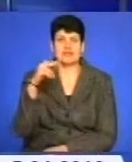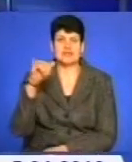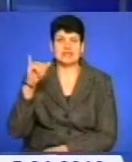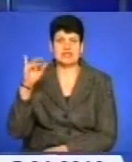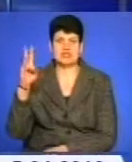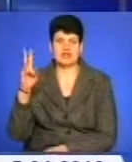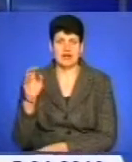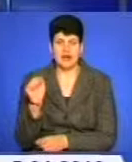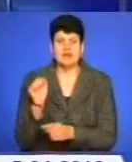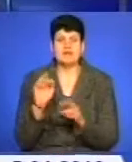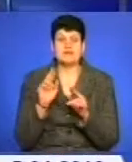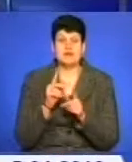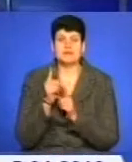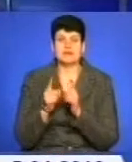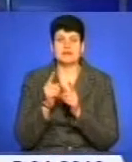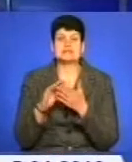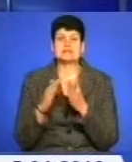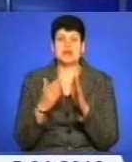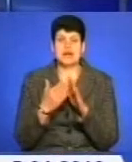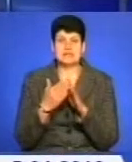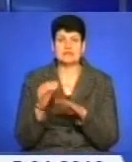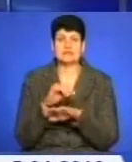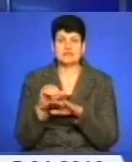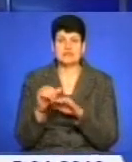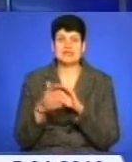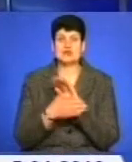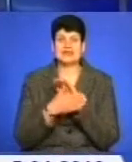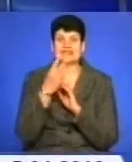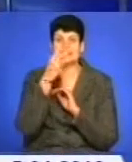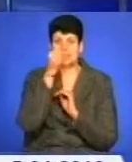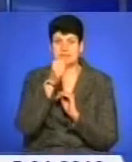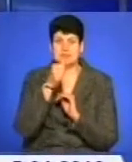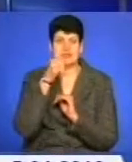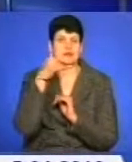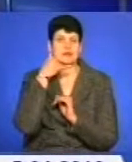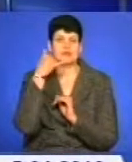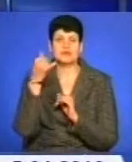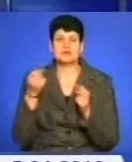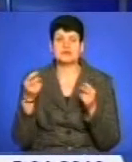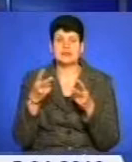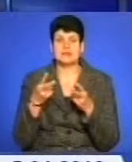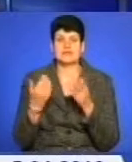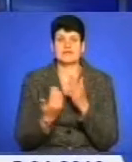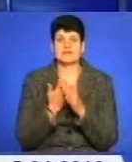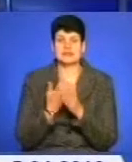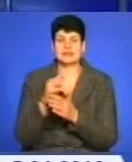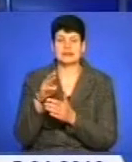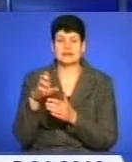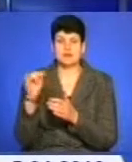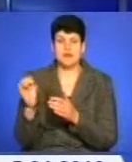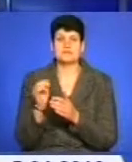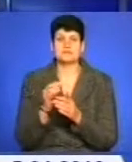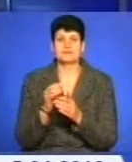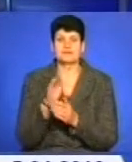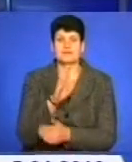разів. Про те, як змінювалася ситуація на передовій за останні три місяці, телефоном спеціально для Вістей ТТБ прес-офіцер Збройних сил